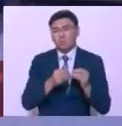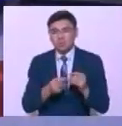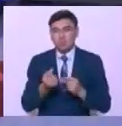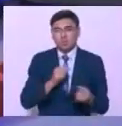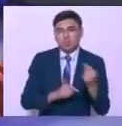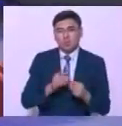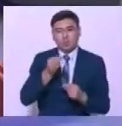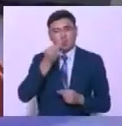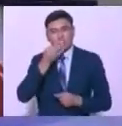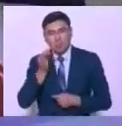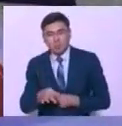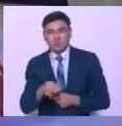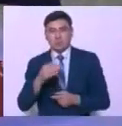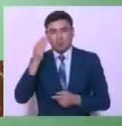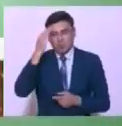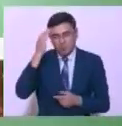укрепляется